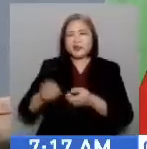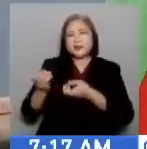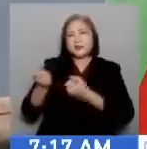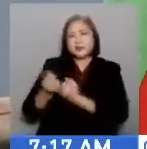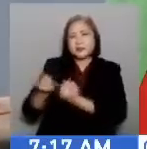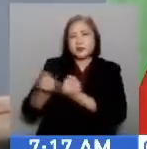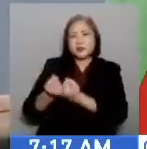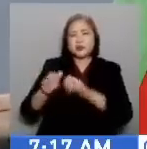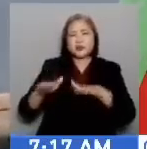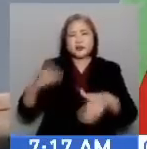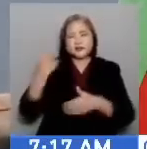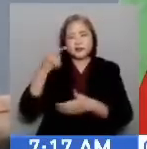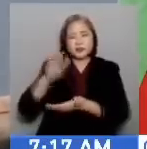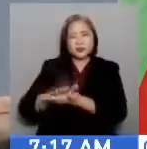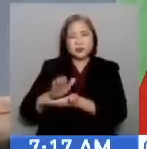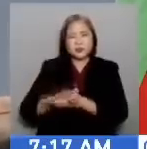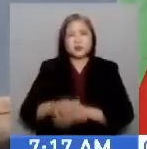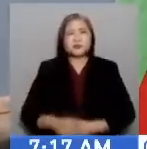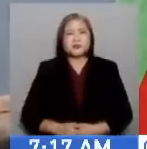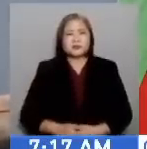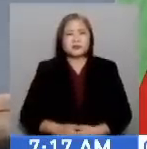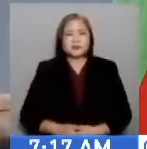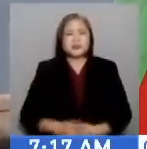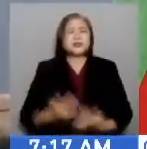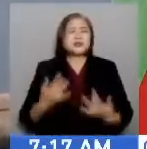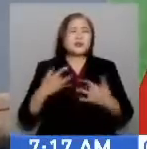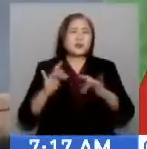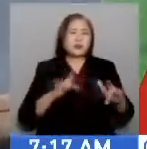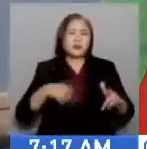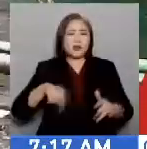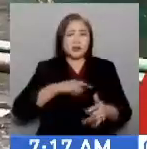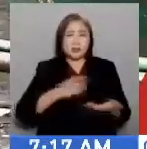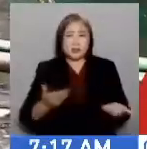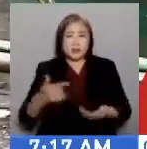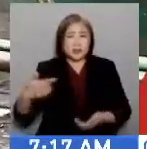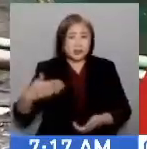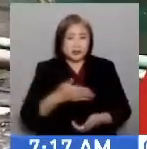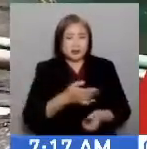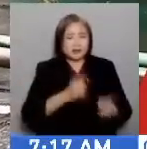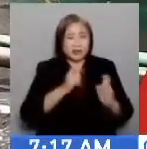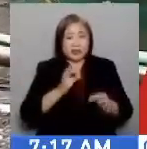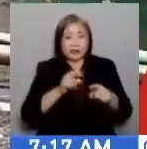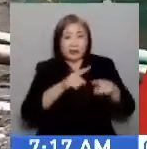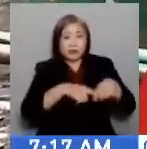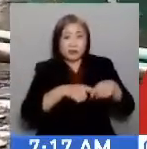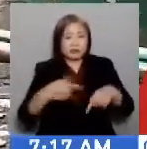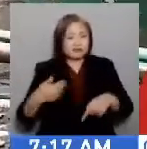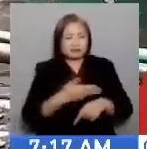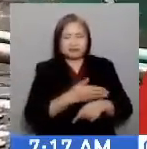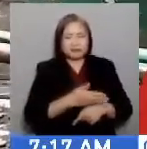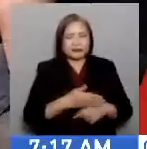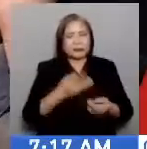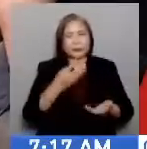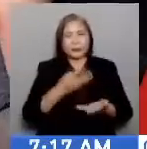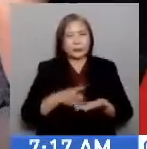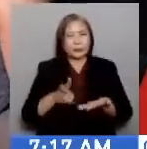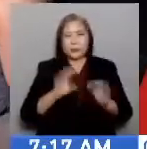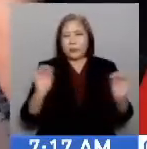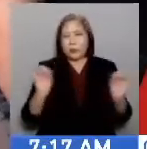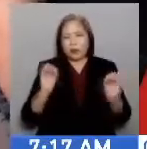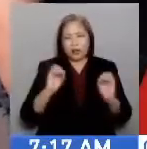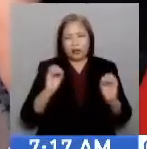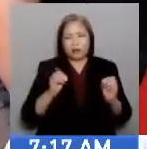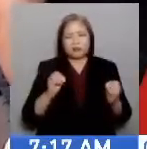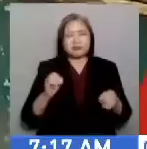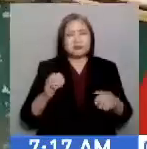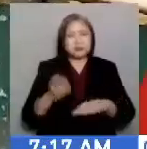Kawawa nga pamilya ngayon dito sa dagat. Sa dagat ka lang aasa, wala. Kalahati na lang daw ng dati ang kinikita niya. Kaya kailangan